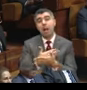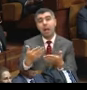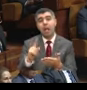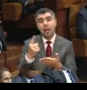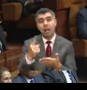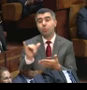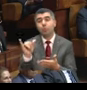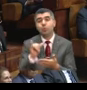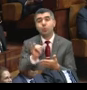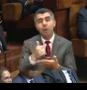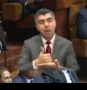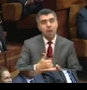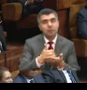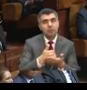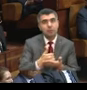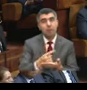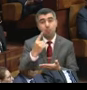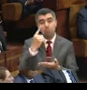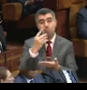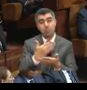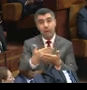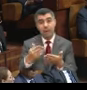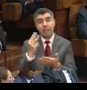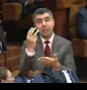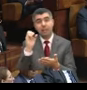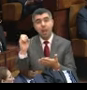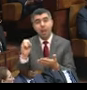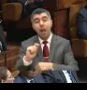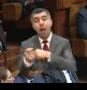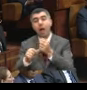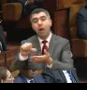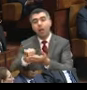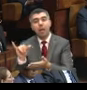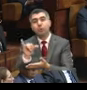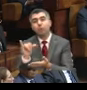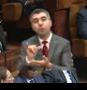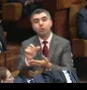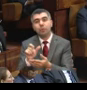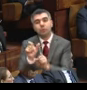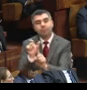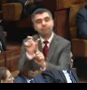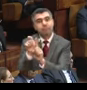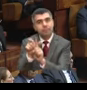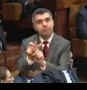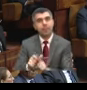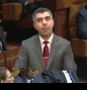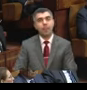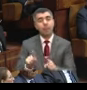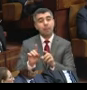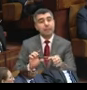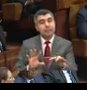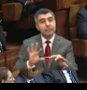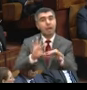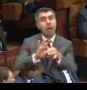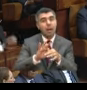نفذتوا فيها؟ 1.3 مليار، شحال وصل للعالم القروي؟ في اطار يمكن اتفاقيات الشراكه يمكن كاين اقسام واجده ما محتاجاش